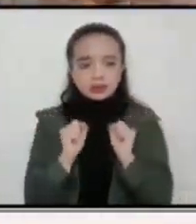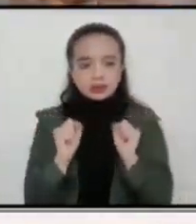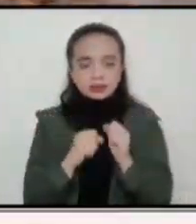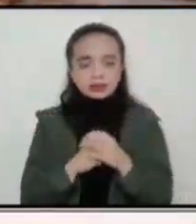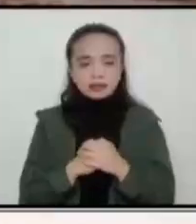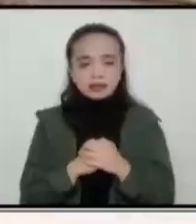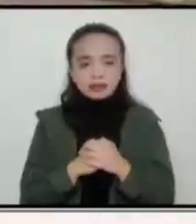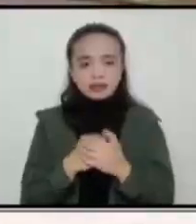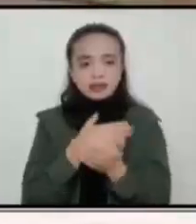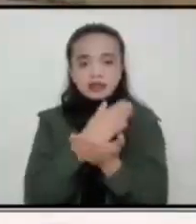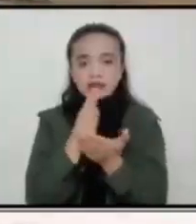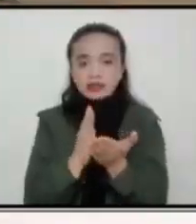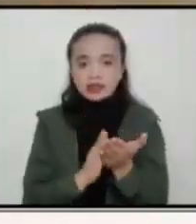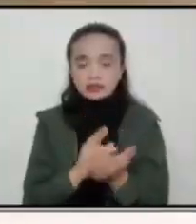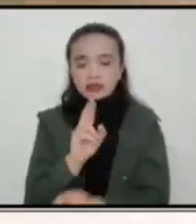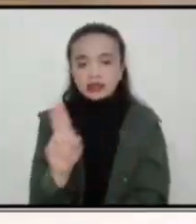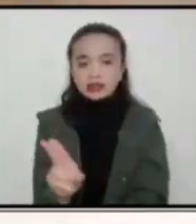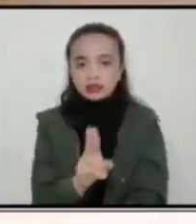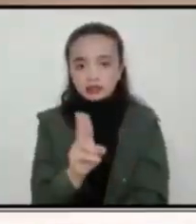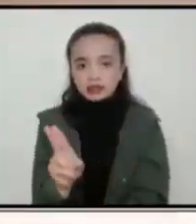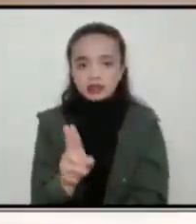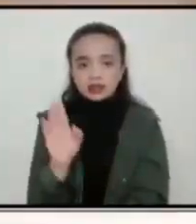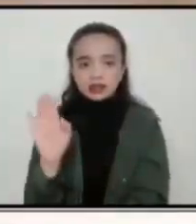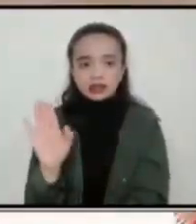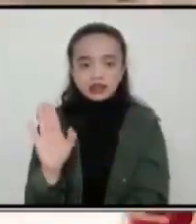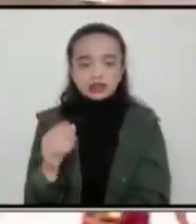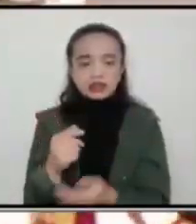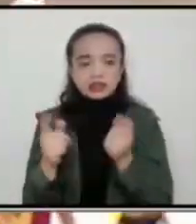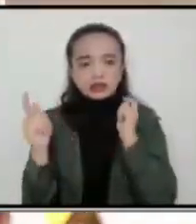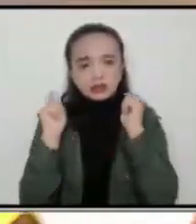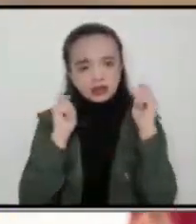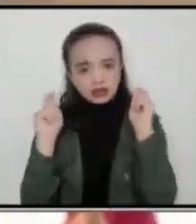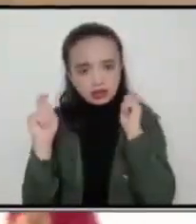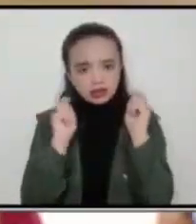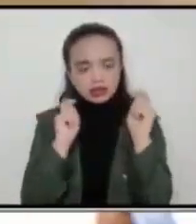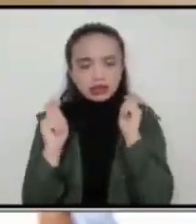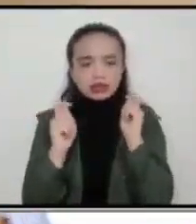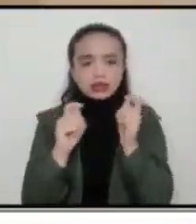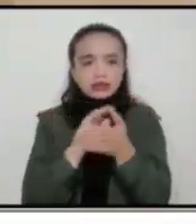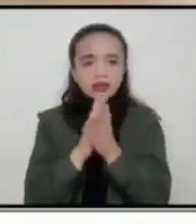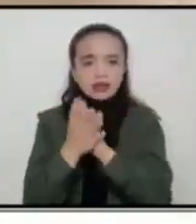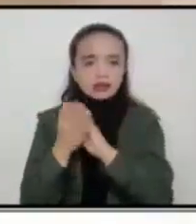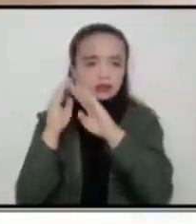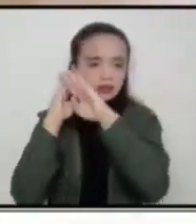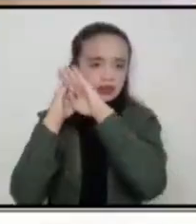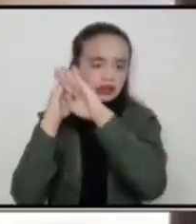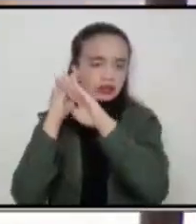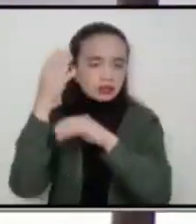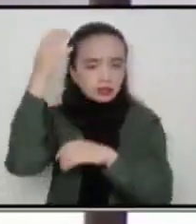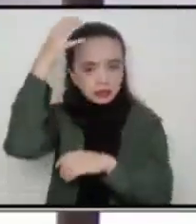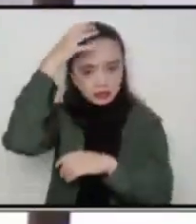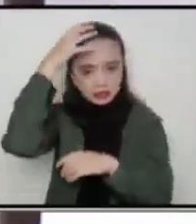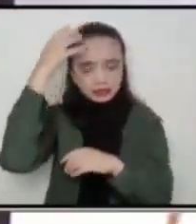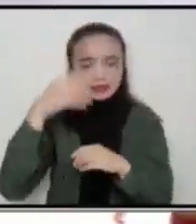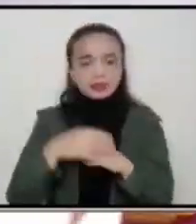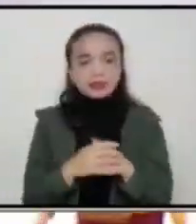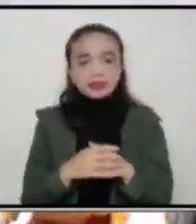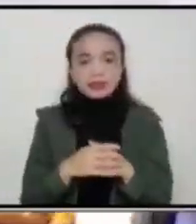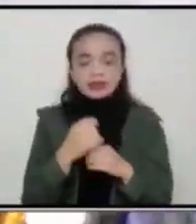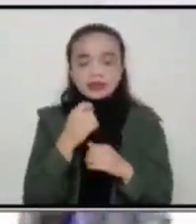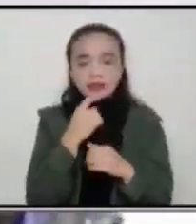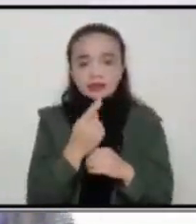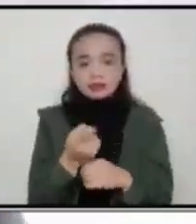ilan ginamit na lang ang kanilang mga dalang tuwalya at balabal bilang pangtakip ng ulo. Audrey, base sa huling ikot